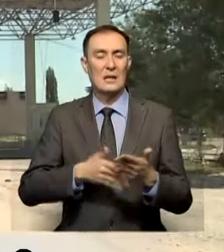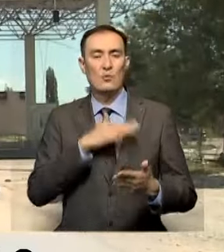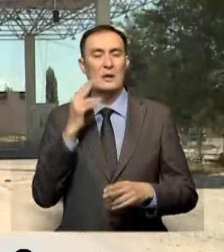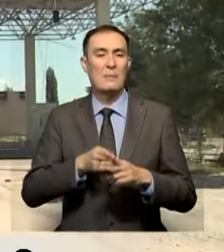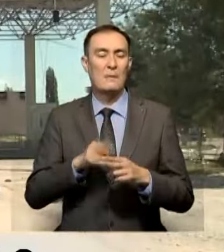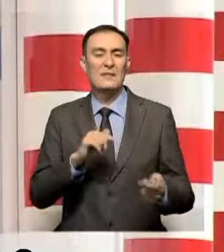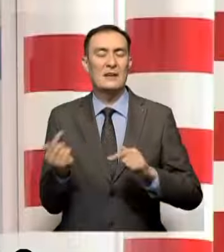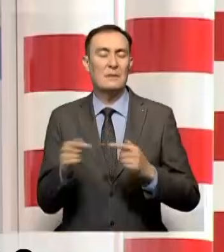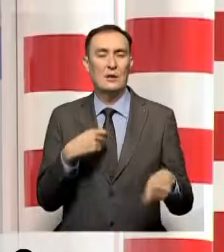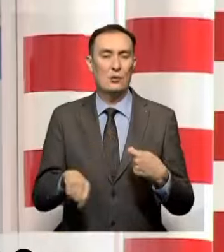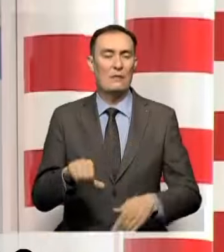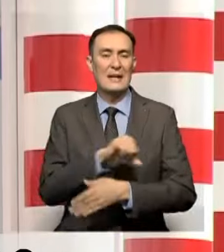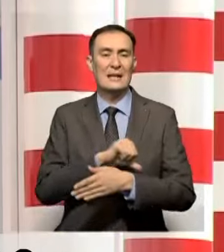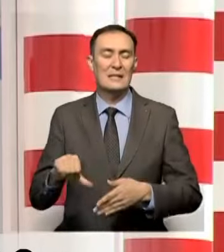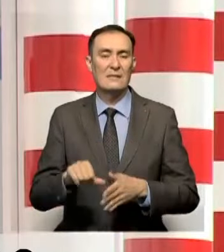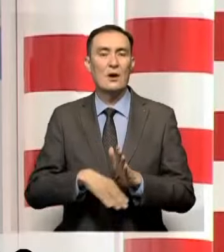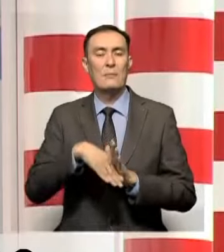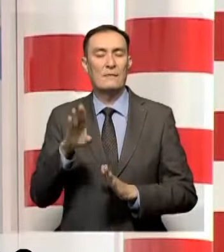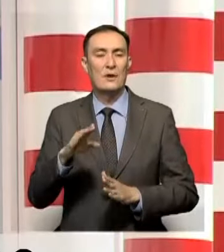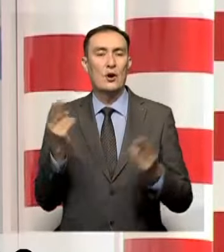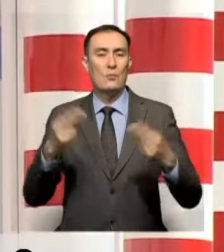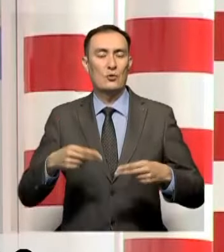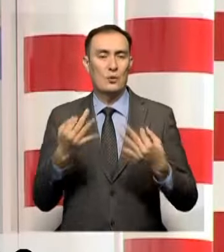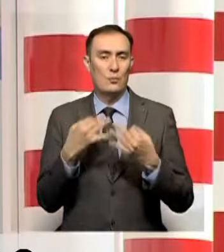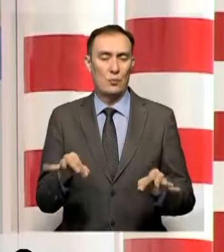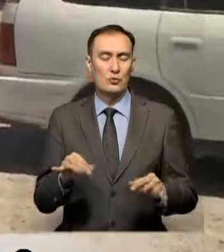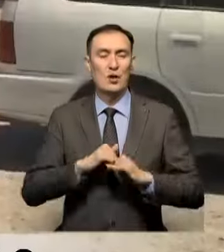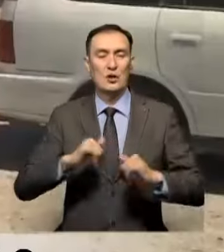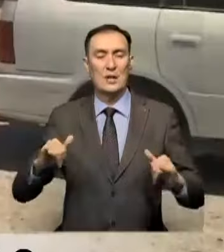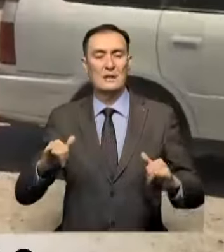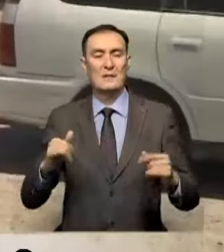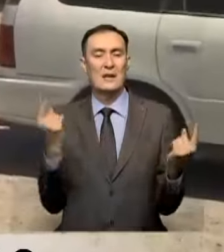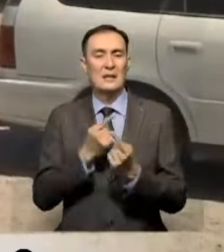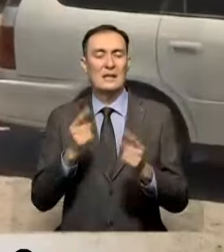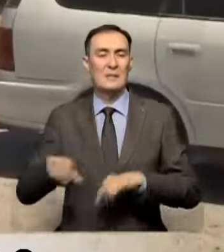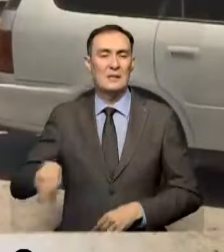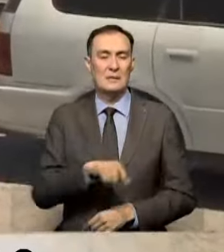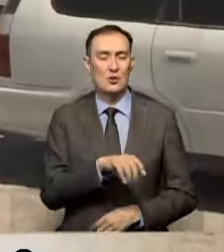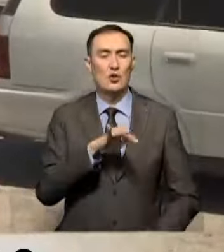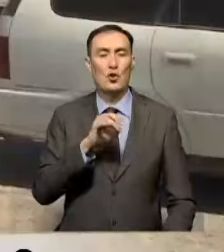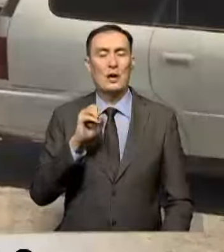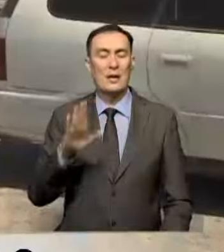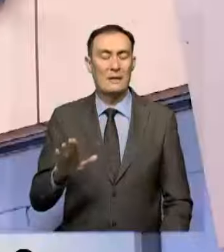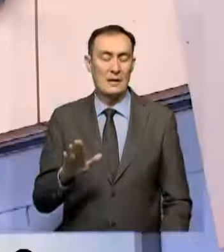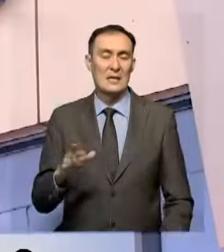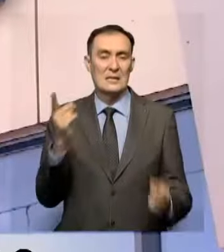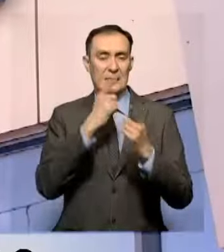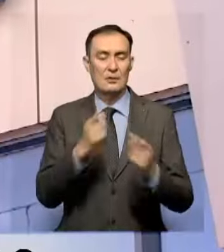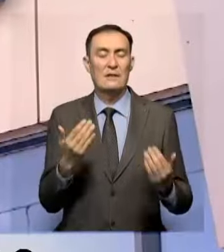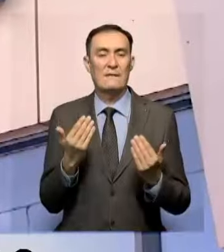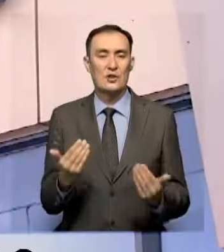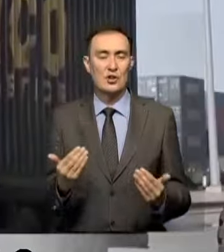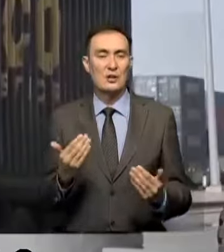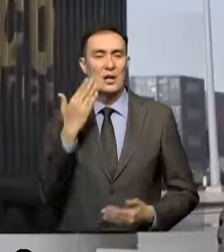во взаимной торговле. На границах модернизируют пункты пропуска, расширяют транспортные сообщения. Касым-Жомарт Токаев считает, что в